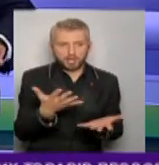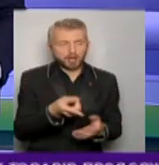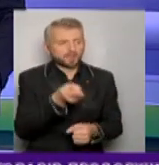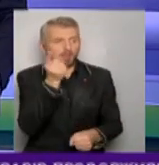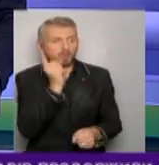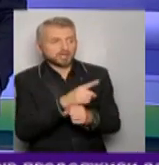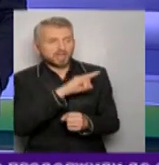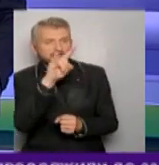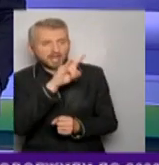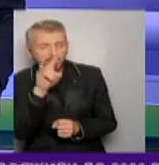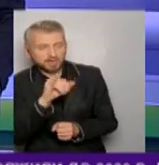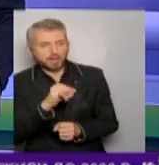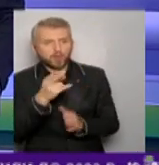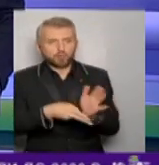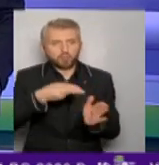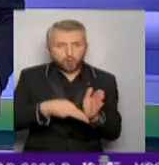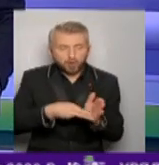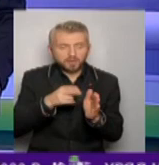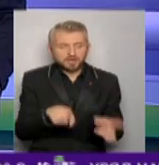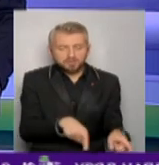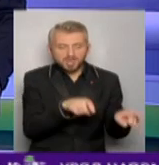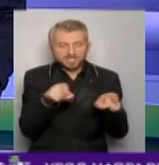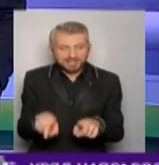Заборонити літаки і потяги і пересісти на